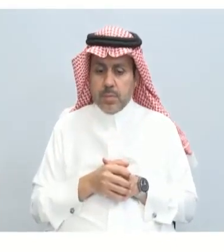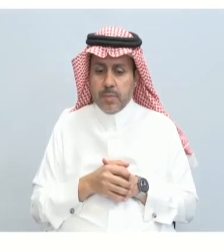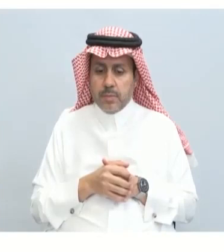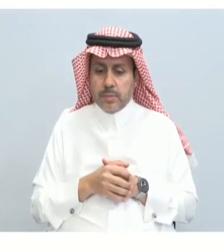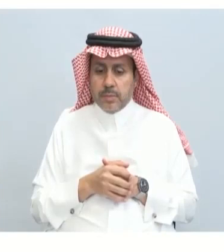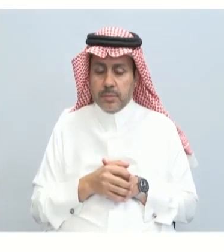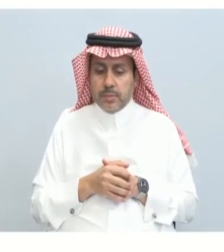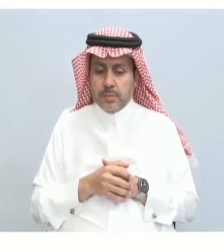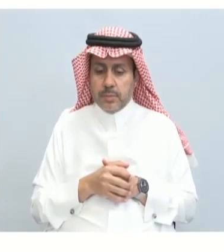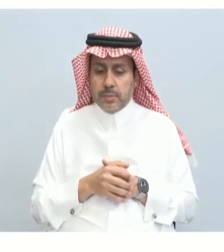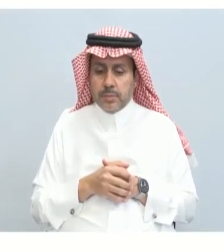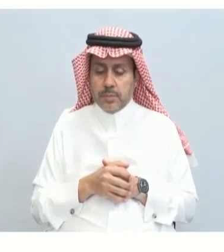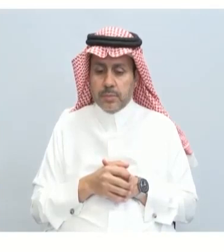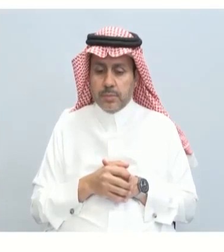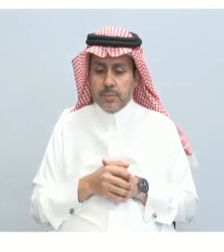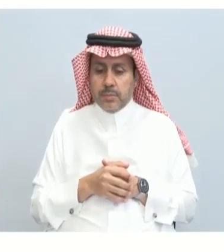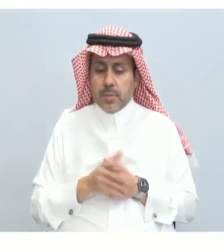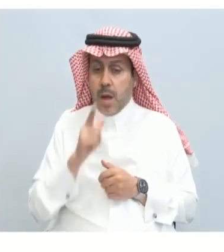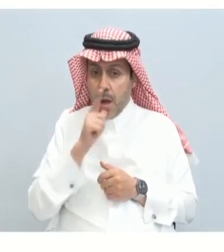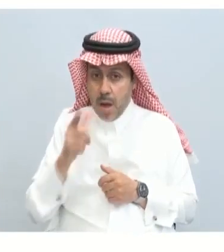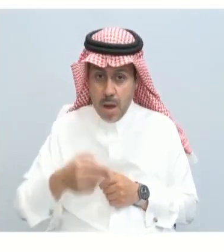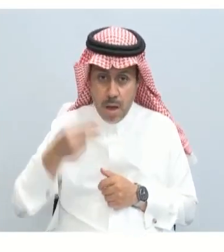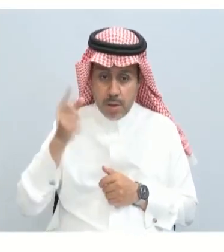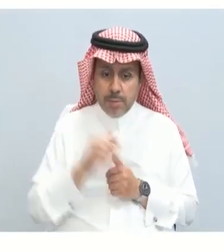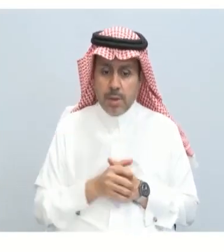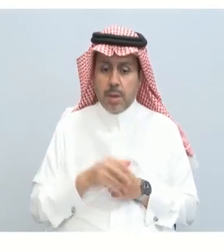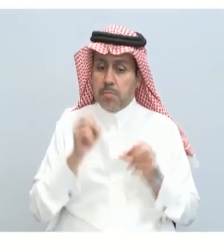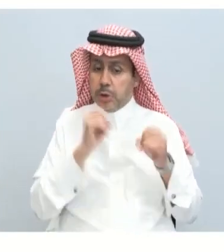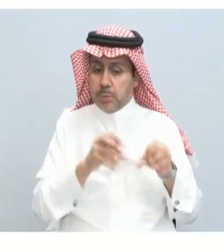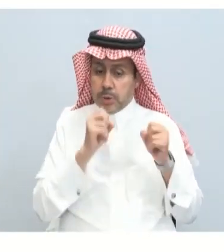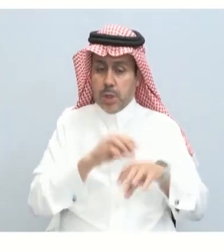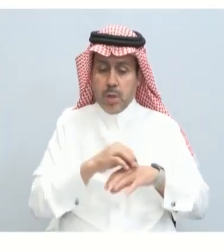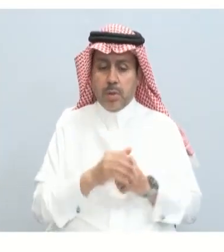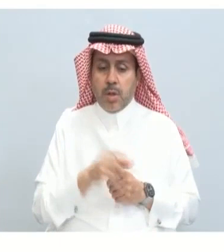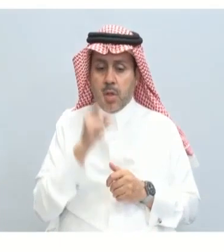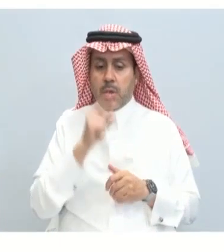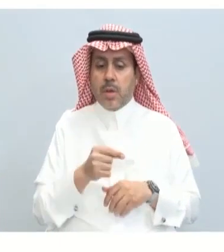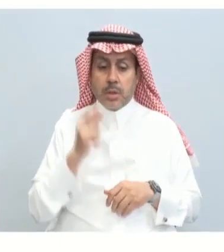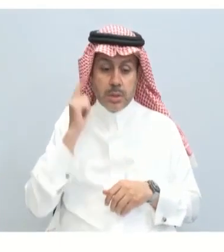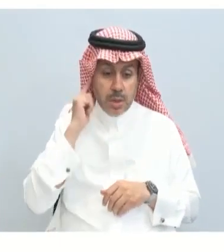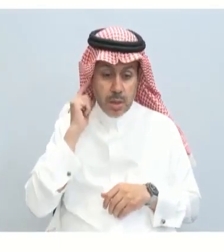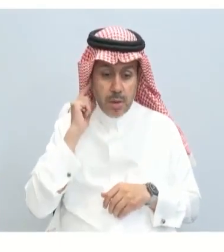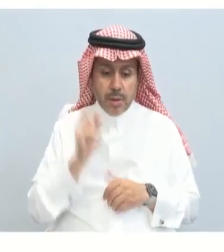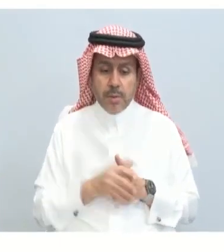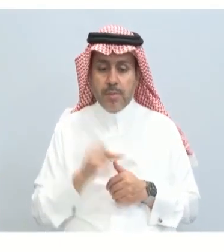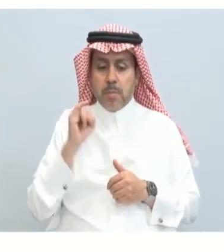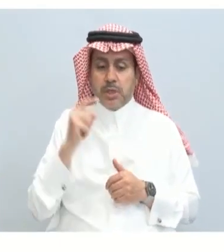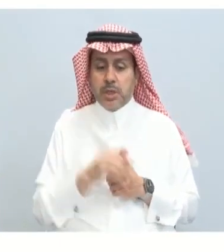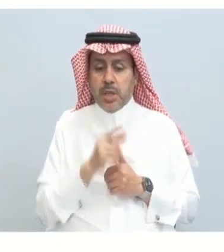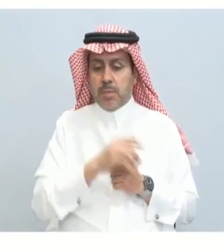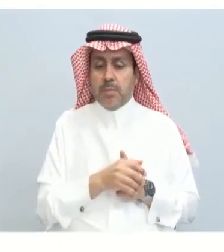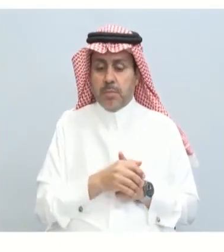بخبر نجاحه قال اعرابي يمدح قوما اولئك قوم قد صغت اذان المجد اليهم هنا الاستعاره